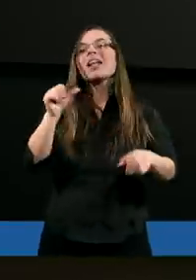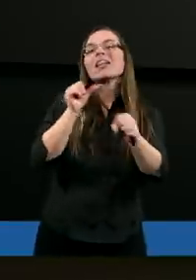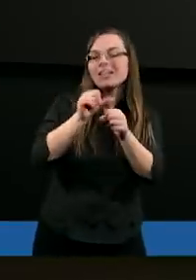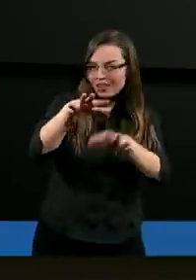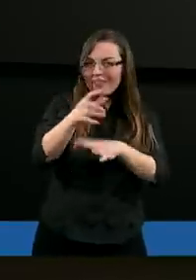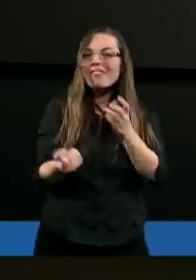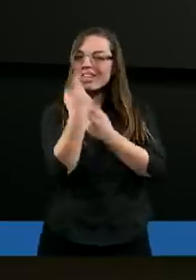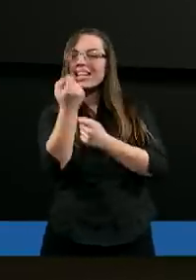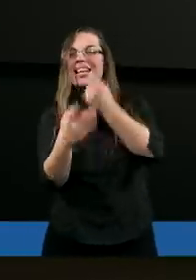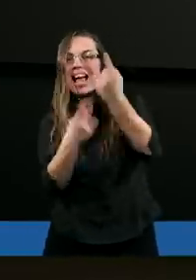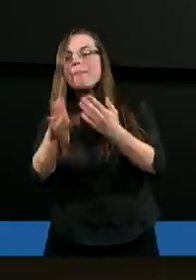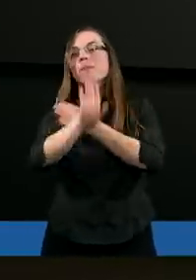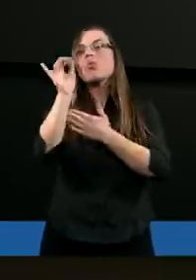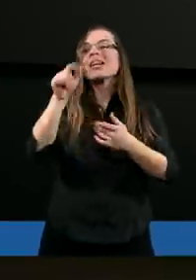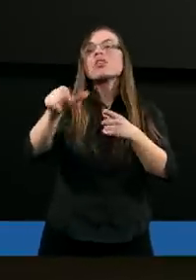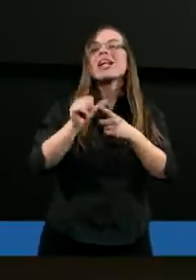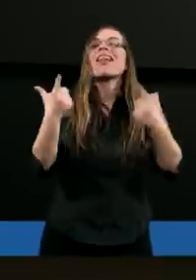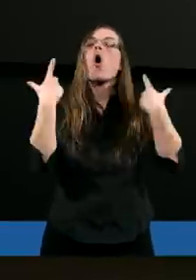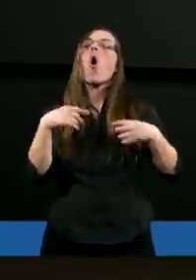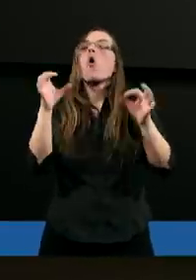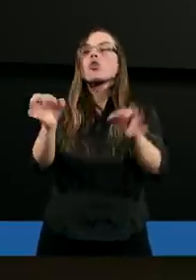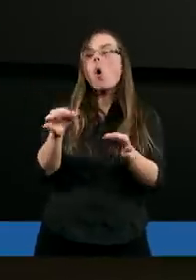Jezusa Chrystusa i on jest osobą. Tak?